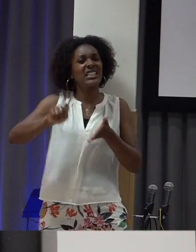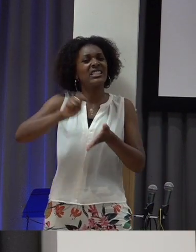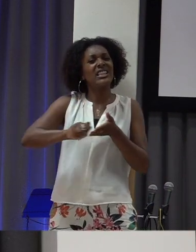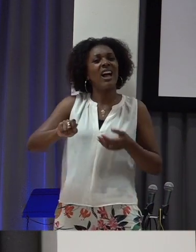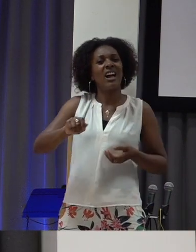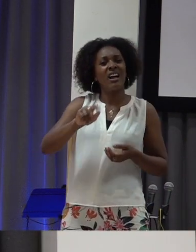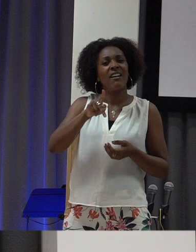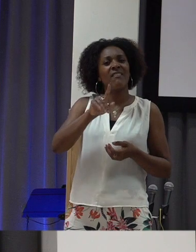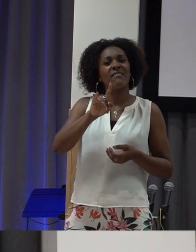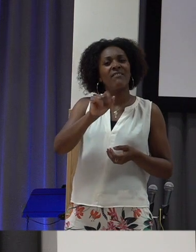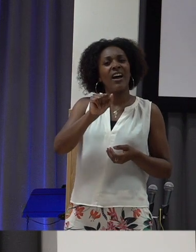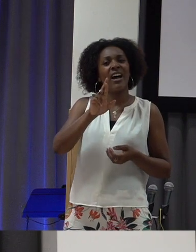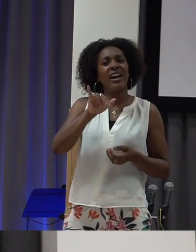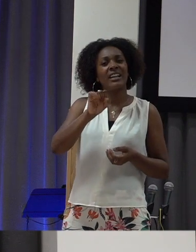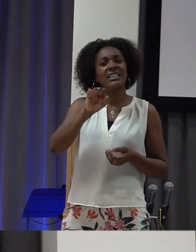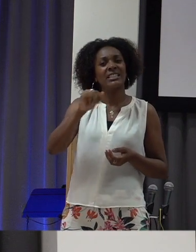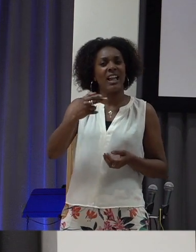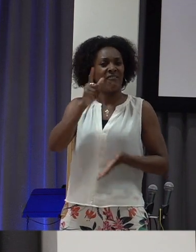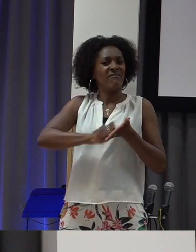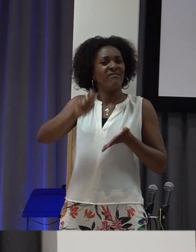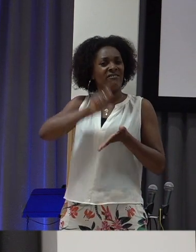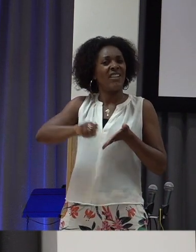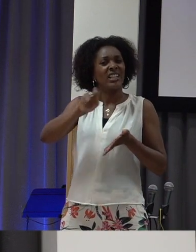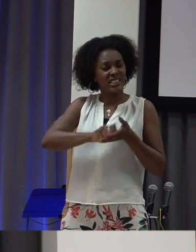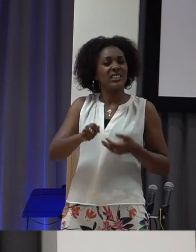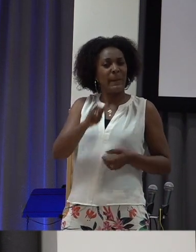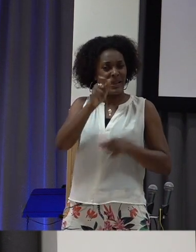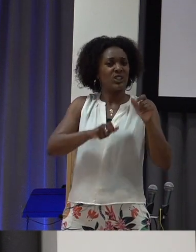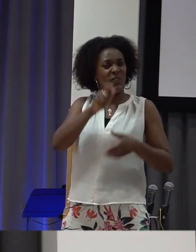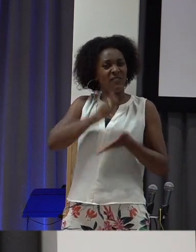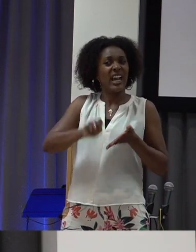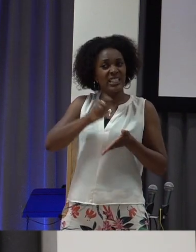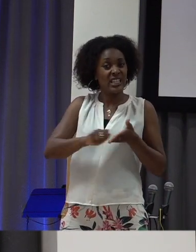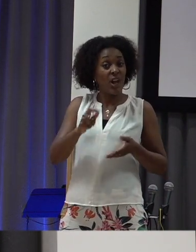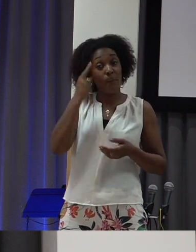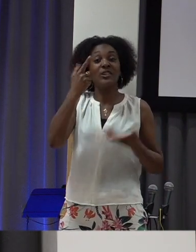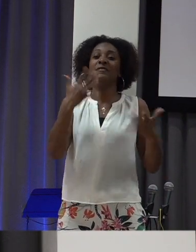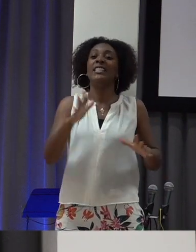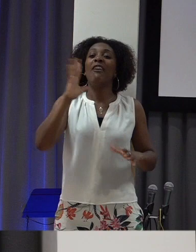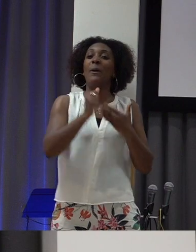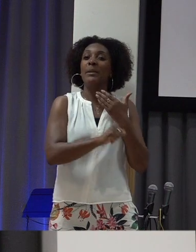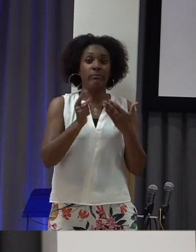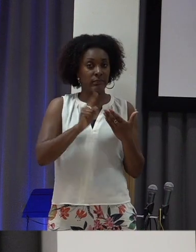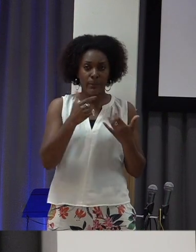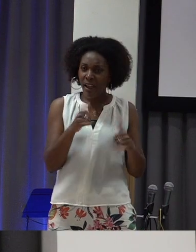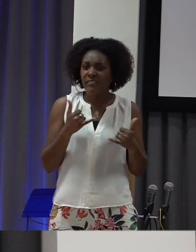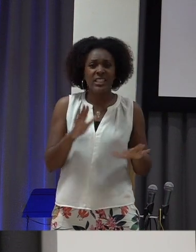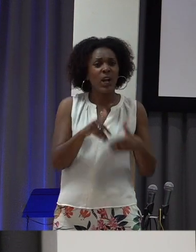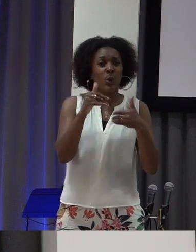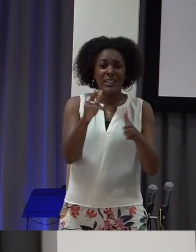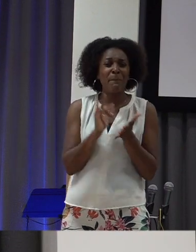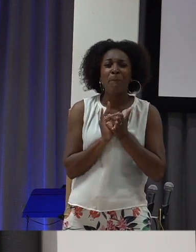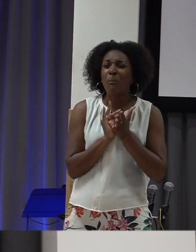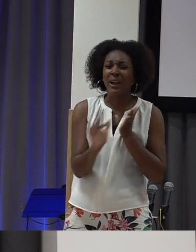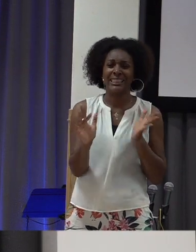Seigneur Jésus-Christ. Et ce pharisaïsme s'évite encore avec toute son